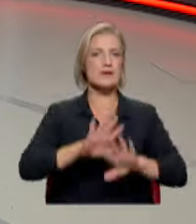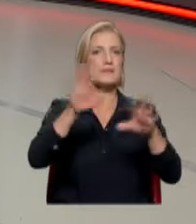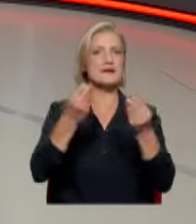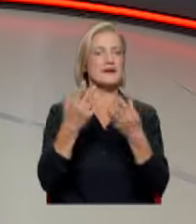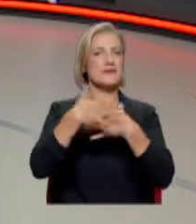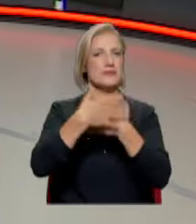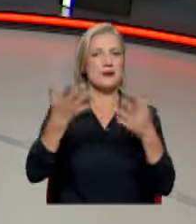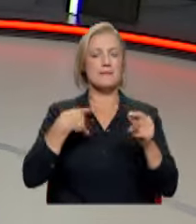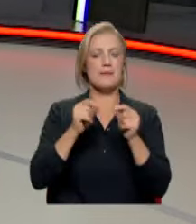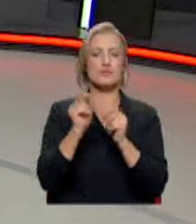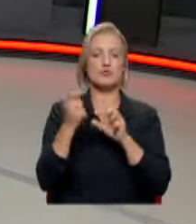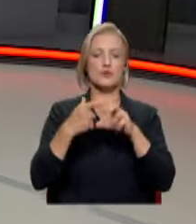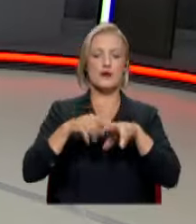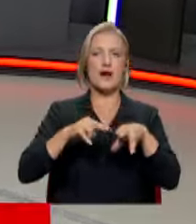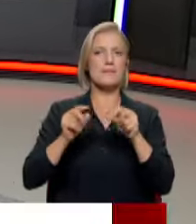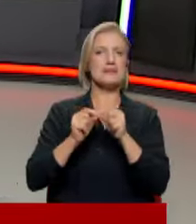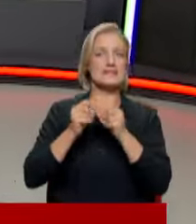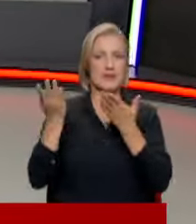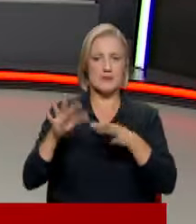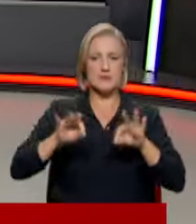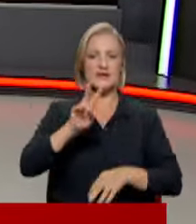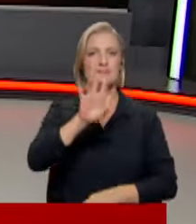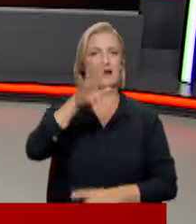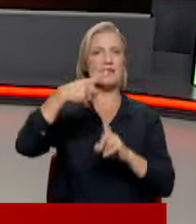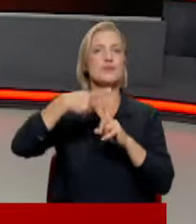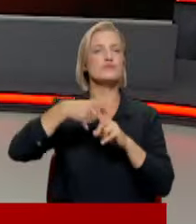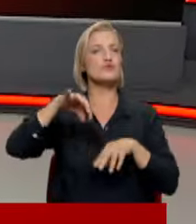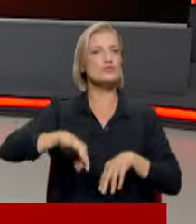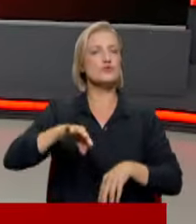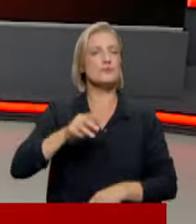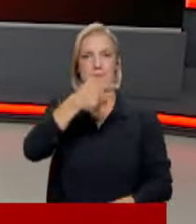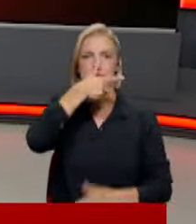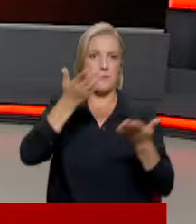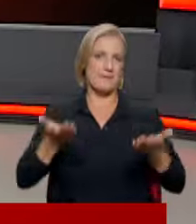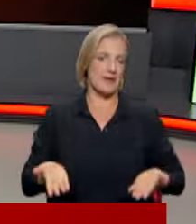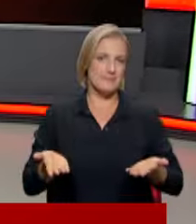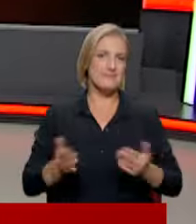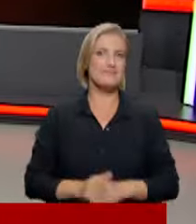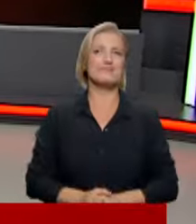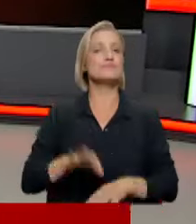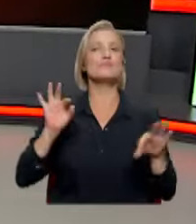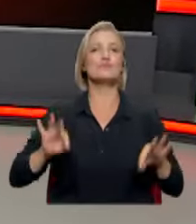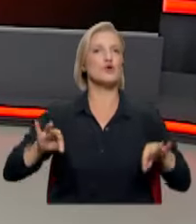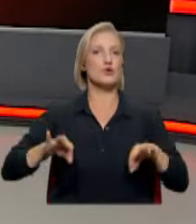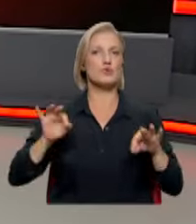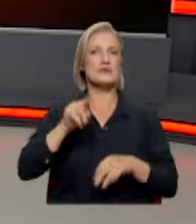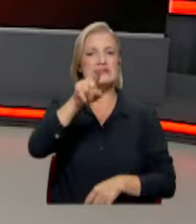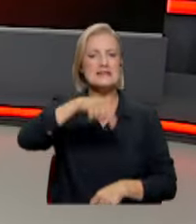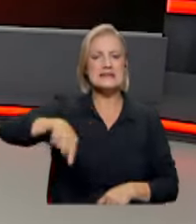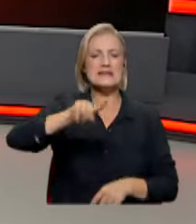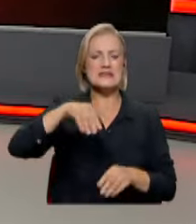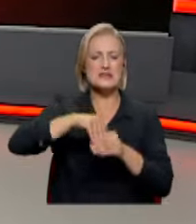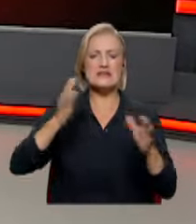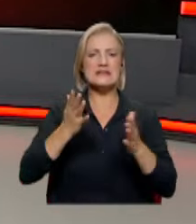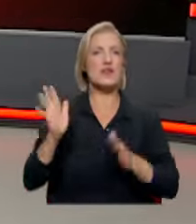Herkese iyi akşamlar. Ben Burak Birsen. Bugün 25 Temmuz günlerden Perşembe. Bugün sizin için nasıl